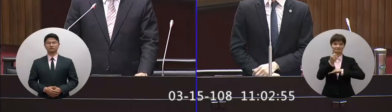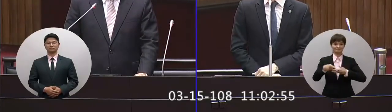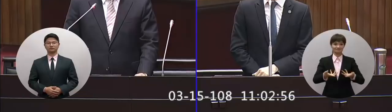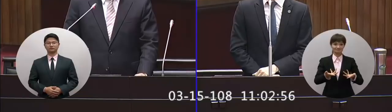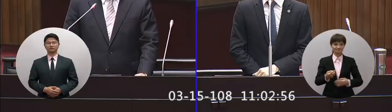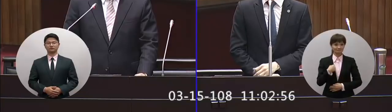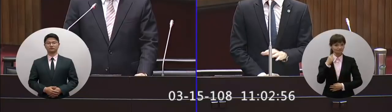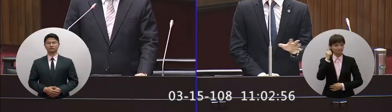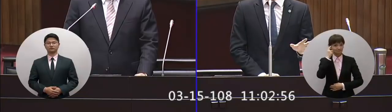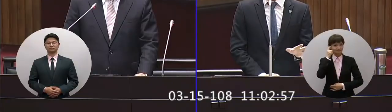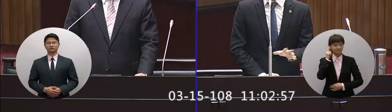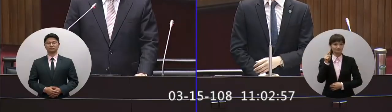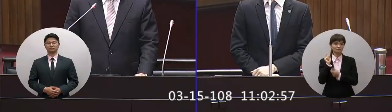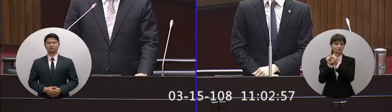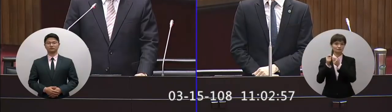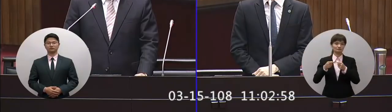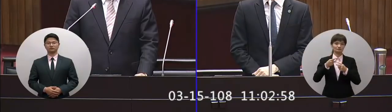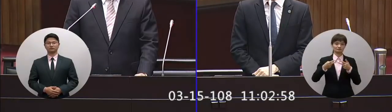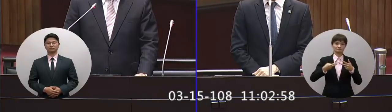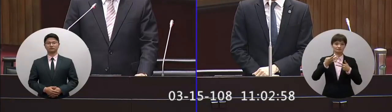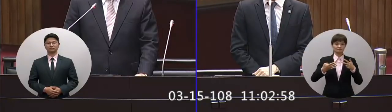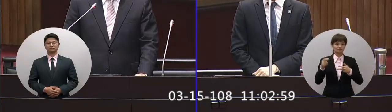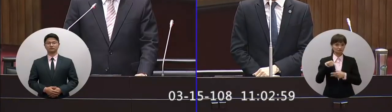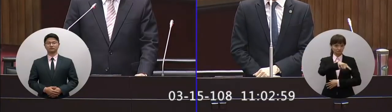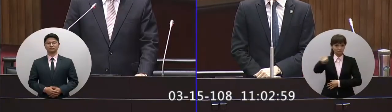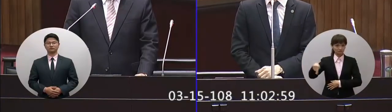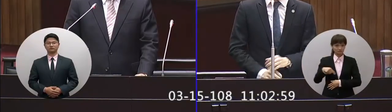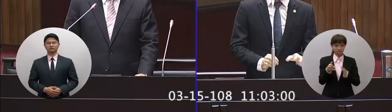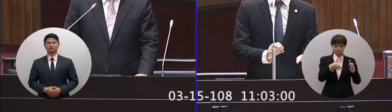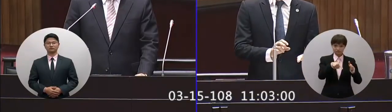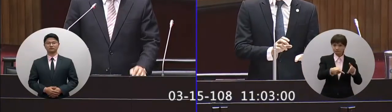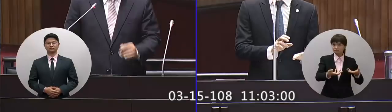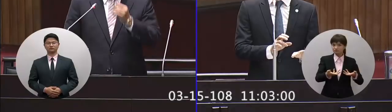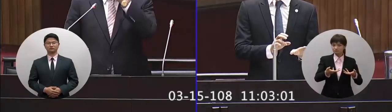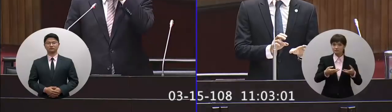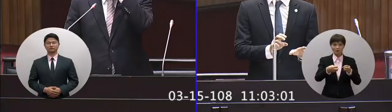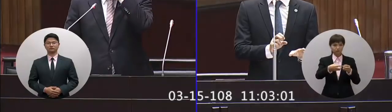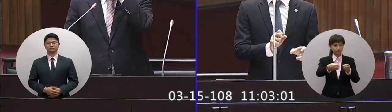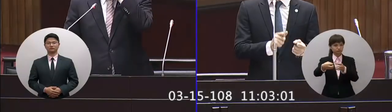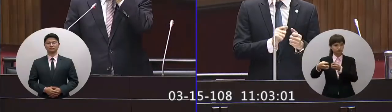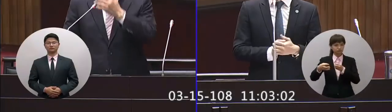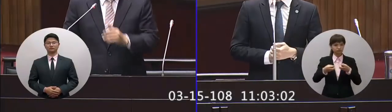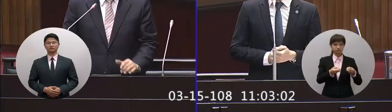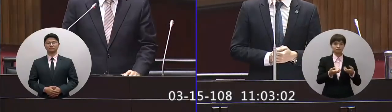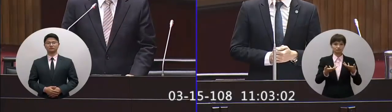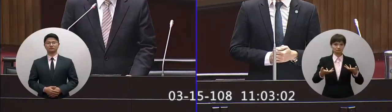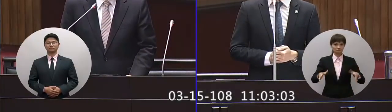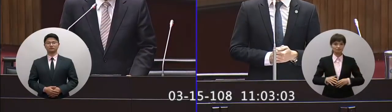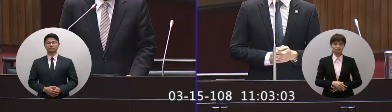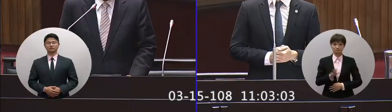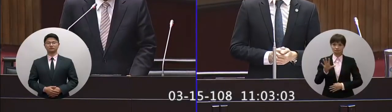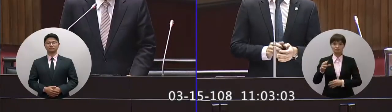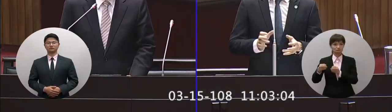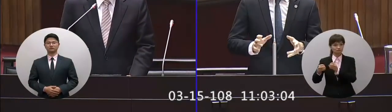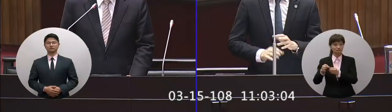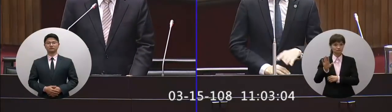讲这几礼拜吼，大家嘛针对这个议题，大家有足侪足这个有的所在嘛有伫讨